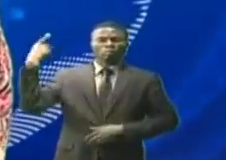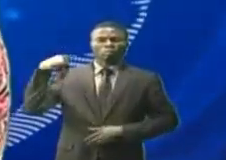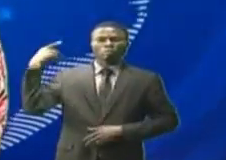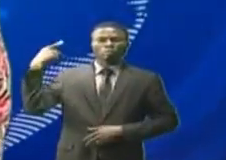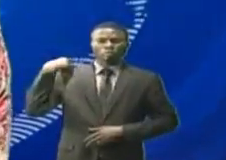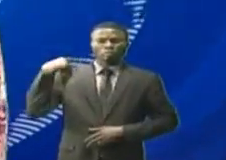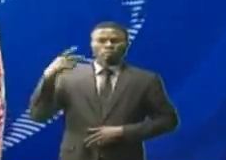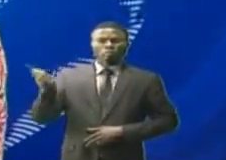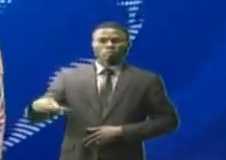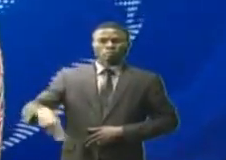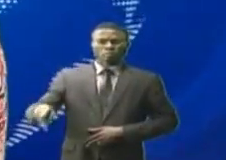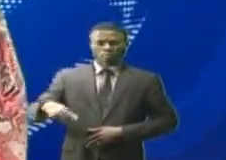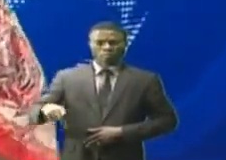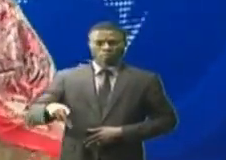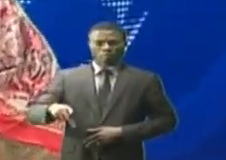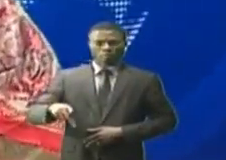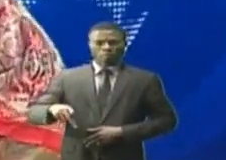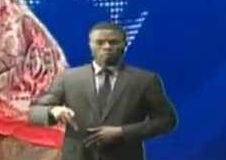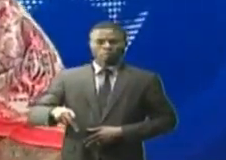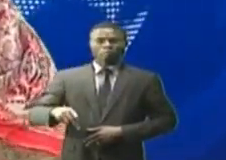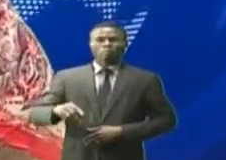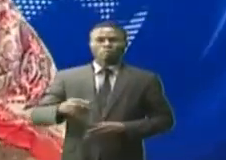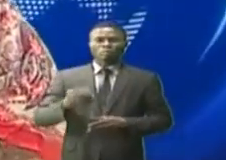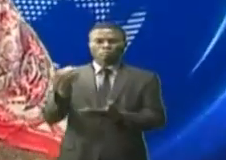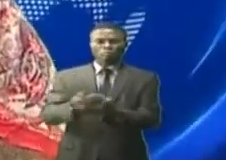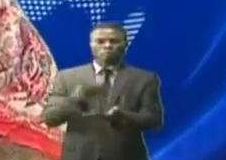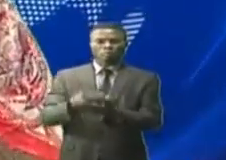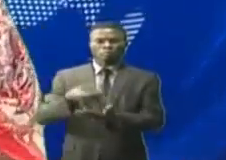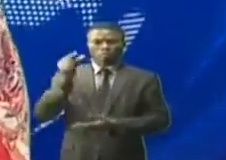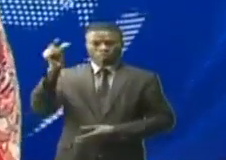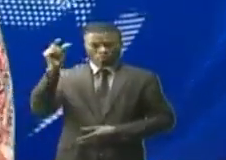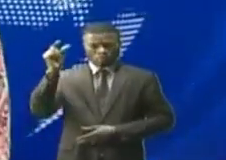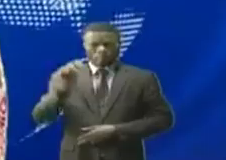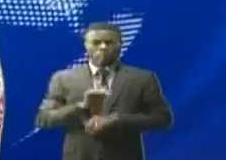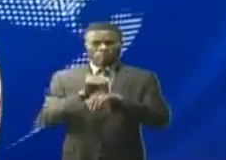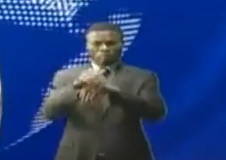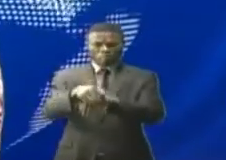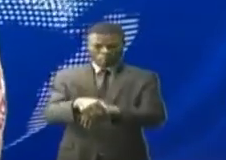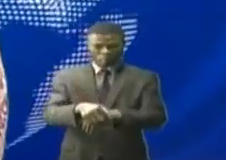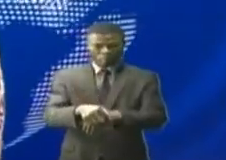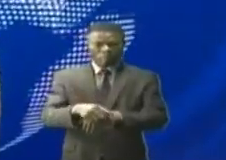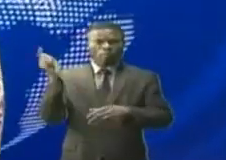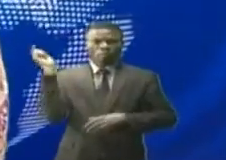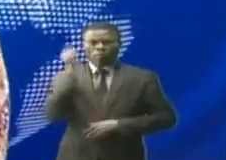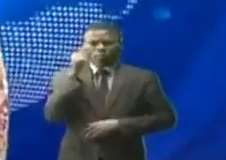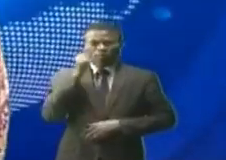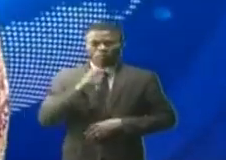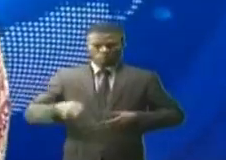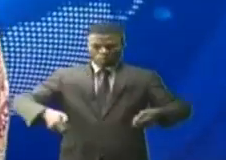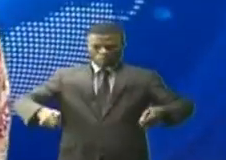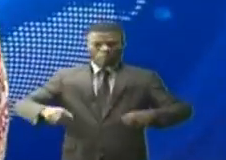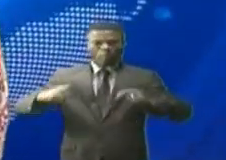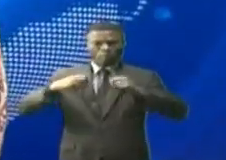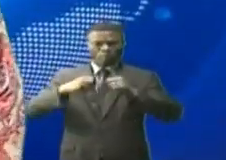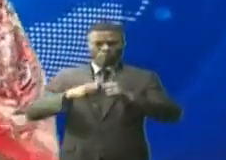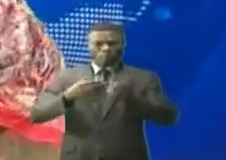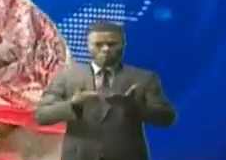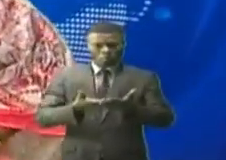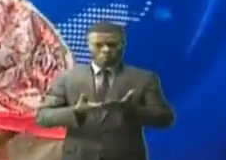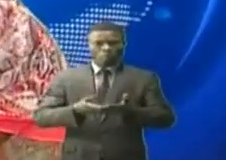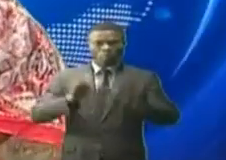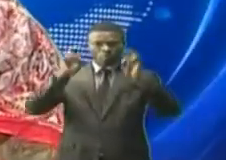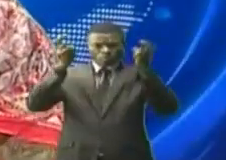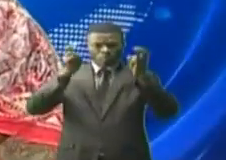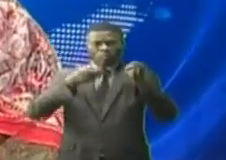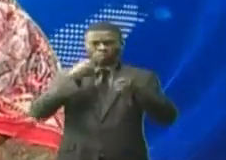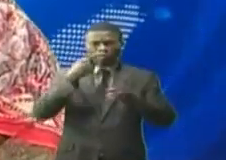des provinces qui regorgent le minerai stratégique qui interviennent dans la fabrication de batteries électriques, sujet au